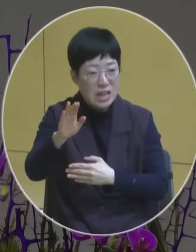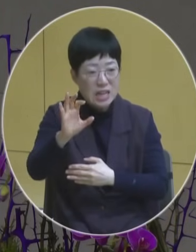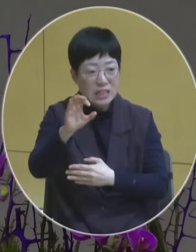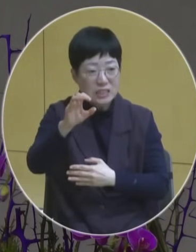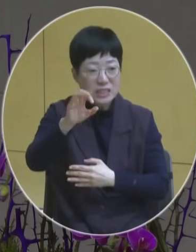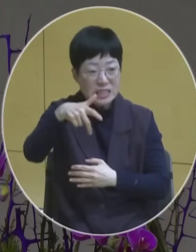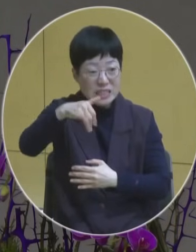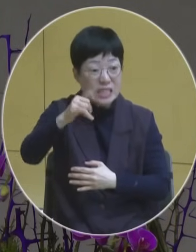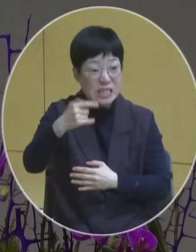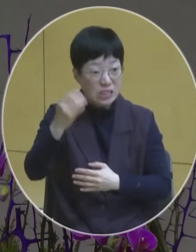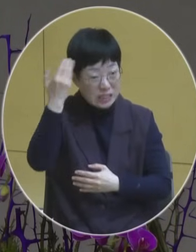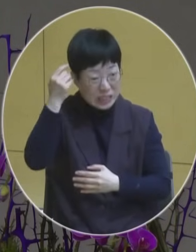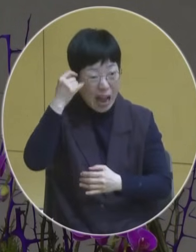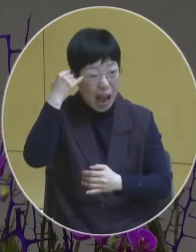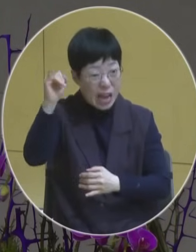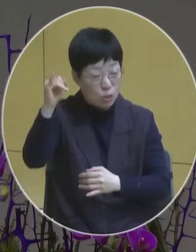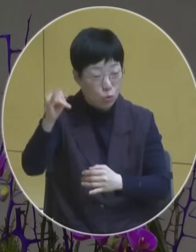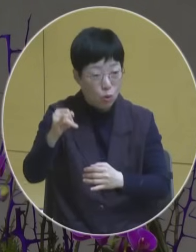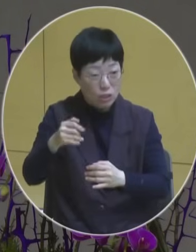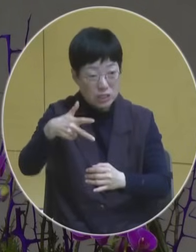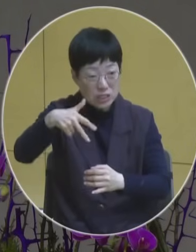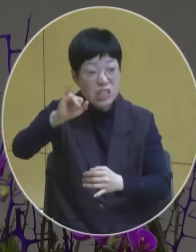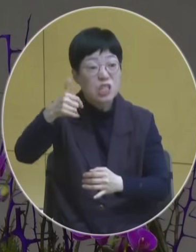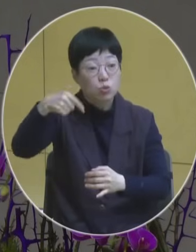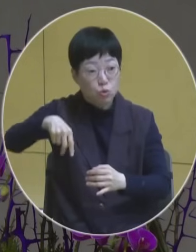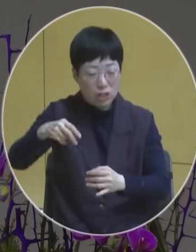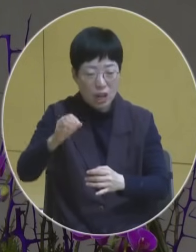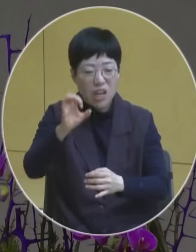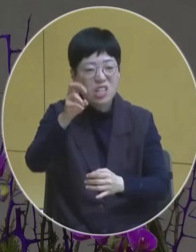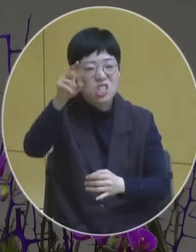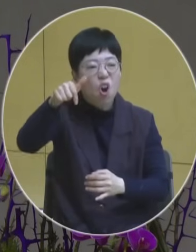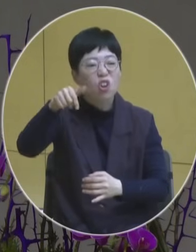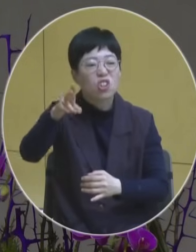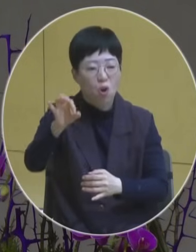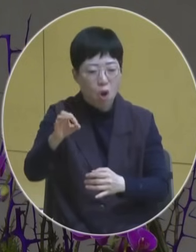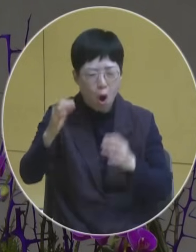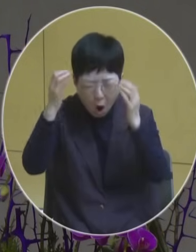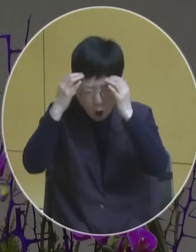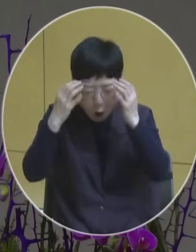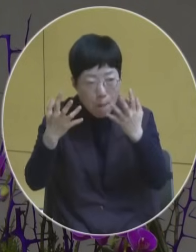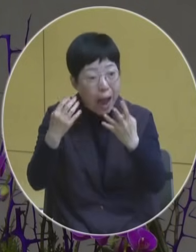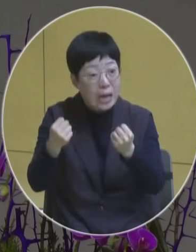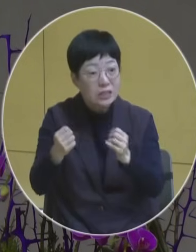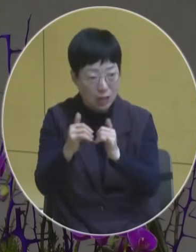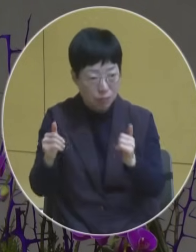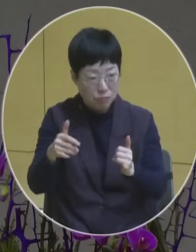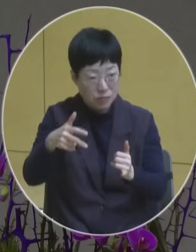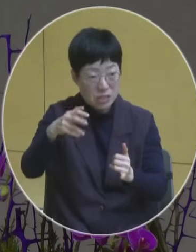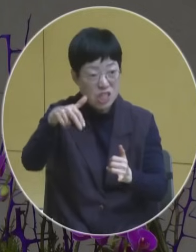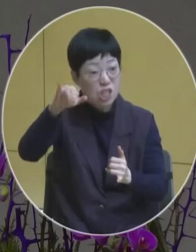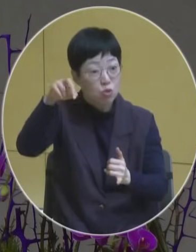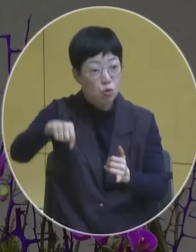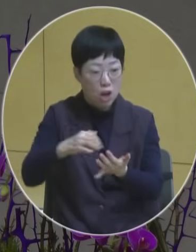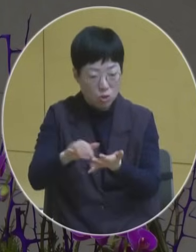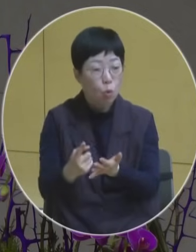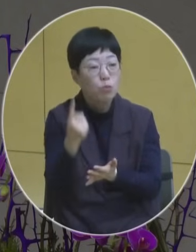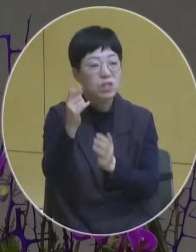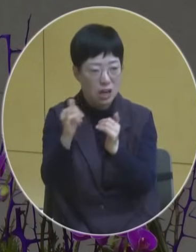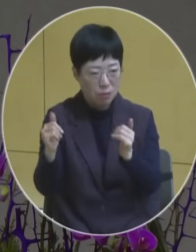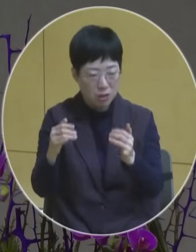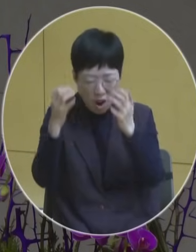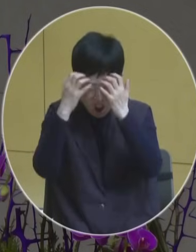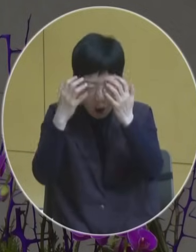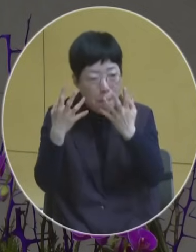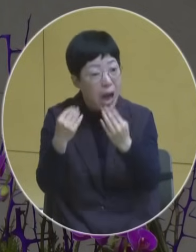지능지수나 감성지수가 아니라 역경지수가 높을수록 성공하는 시대가 될 것이라고 얘기합니다. 우리 인생에도